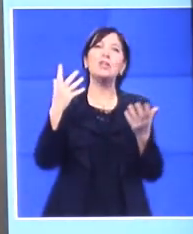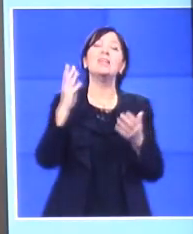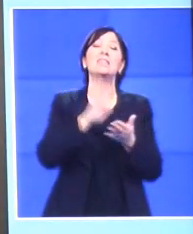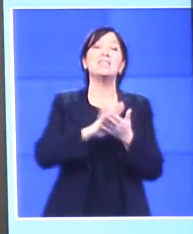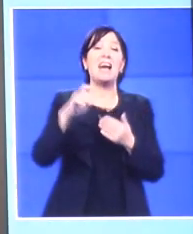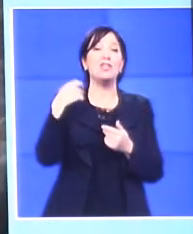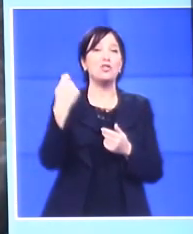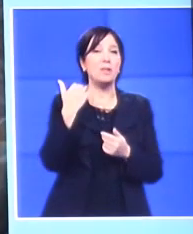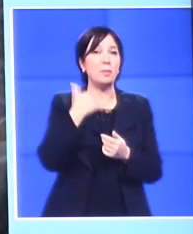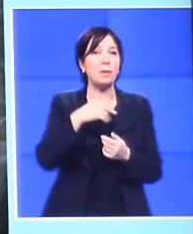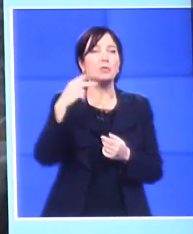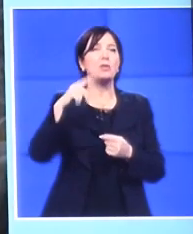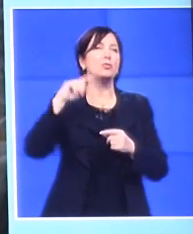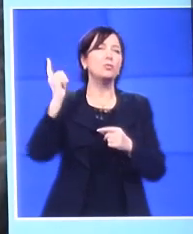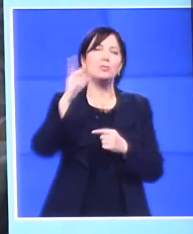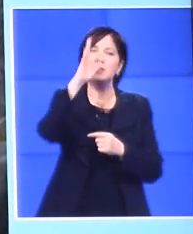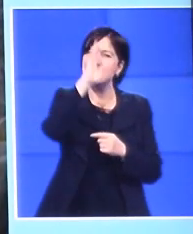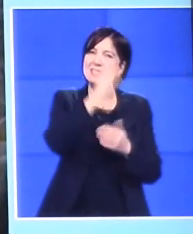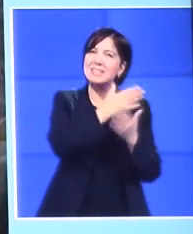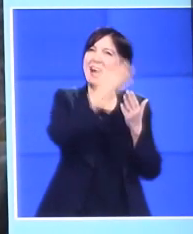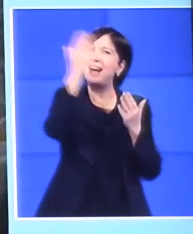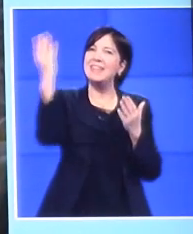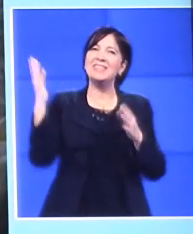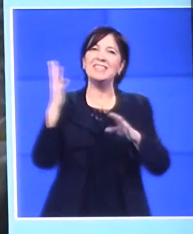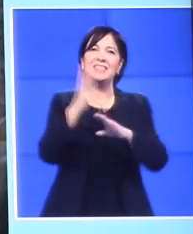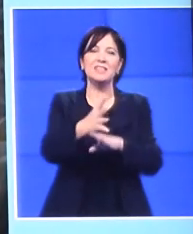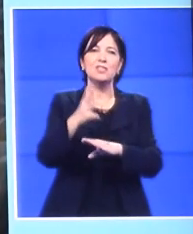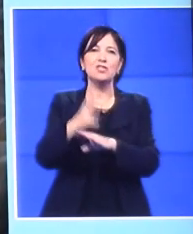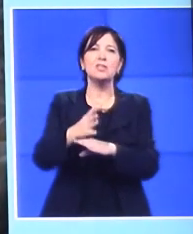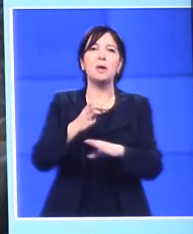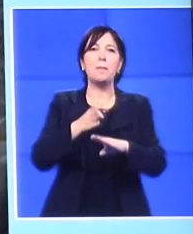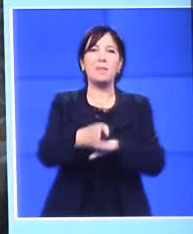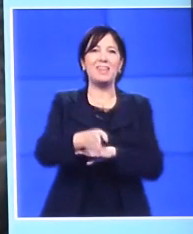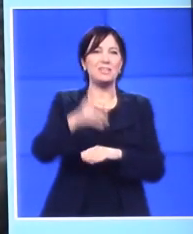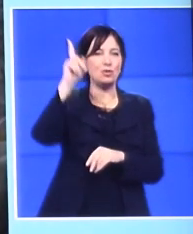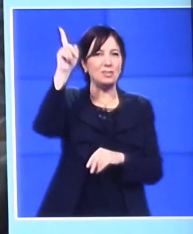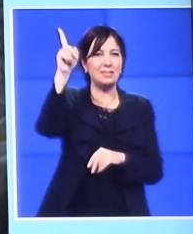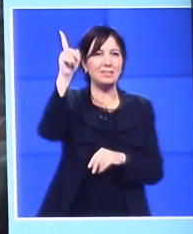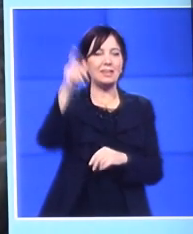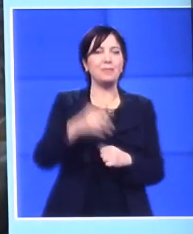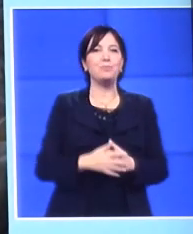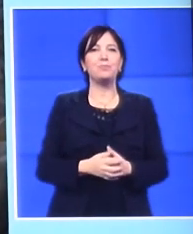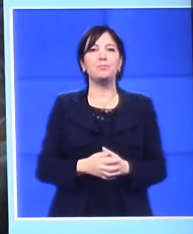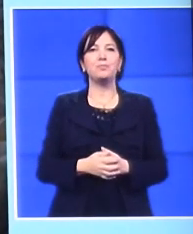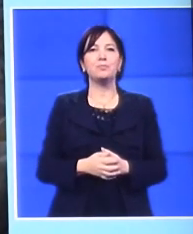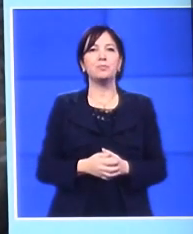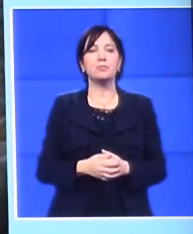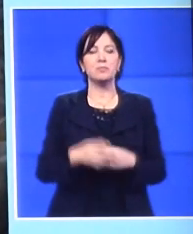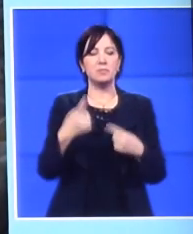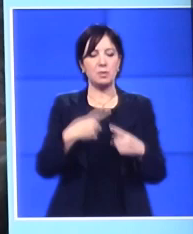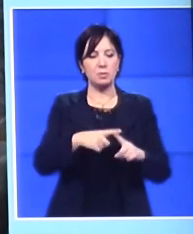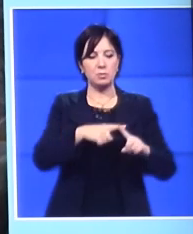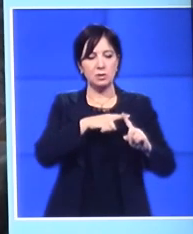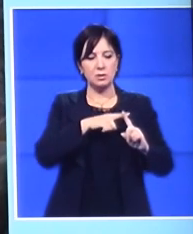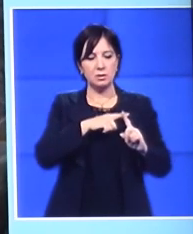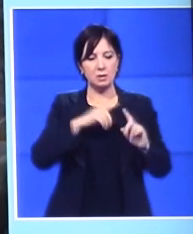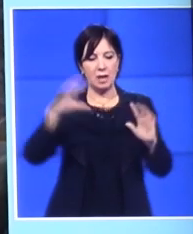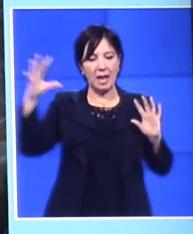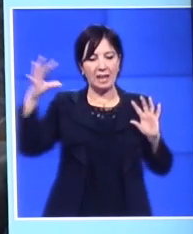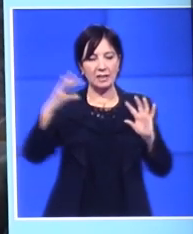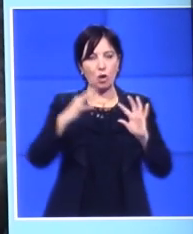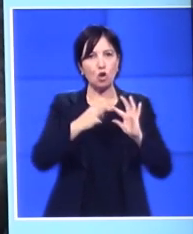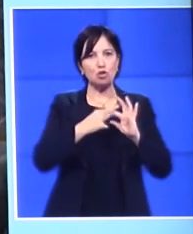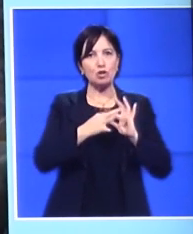e tutti i santi nostri intercessori presso di te. Per questo sacrificio di